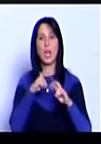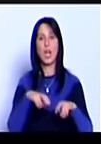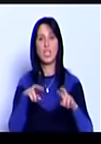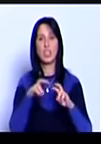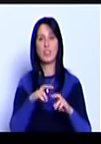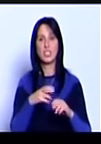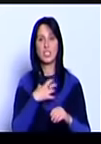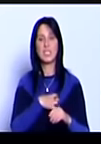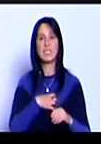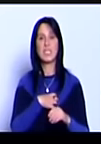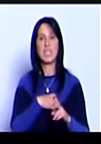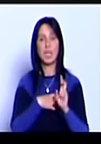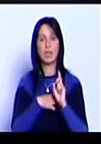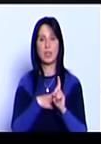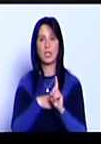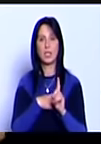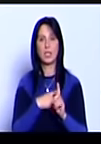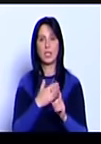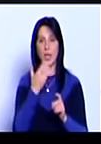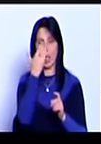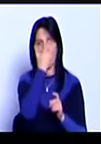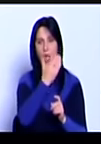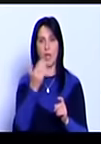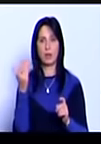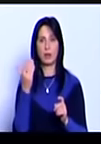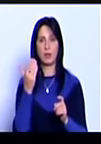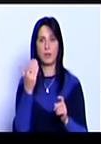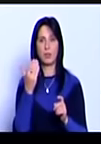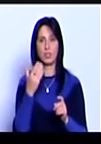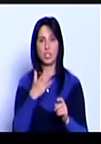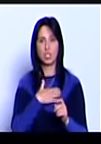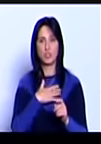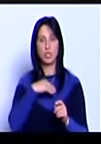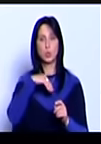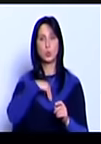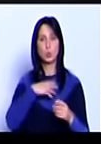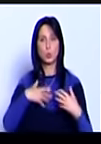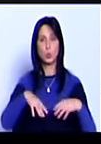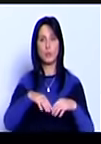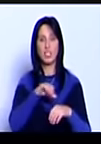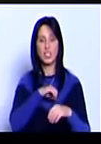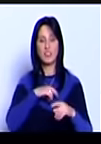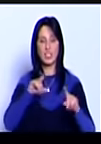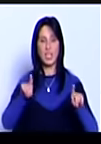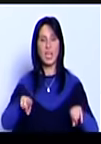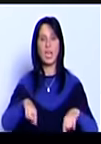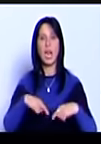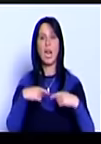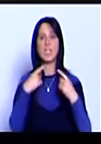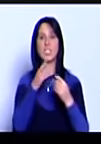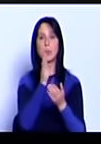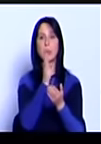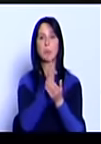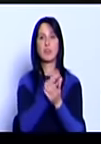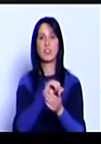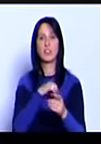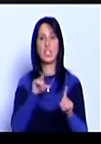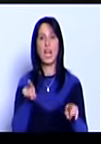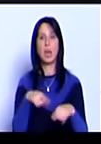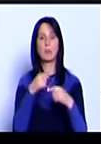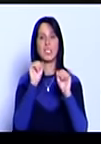ძირითად სუბიექტად ერს, როგორც კრებით სულიერ სუბიექტს და მისი თვითრეალიზების პირდაპირი